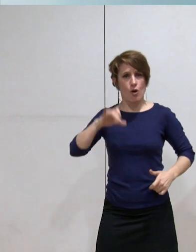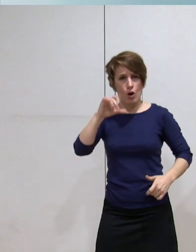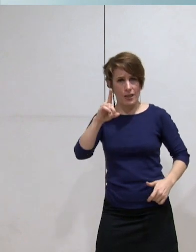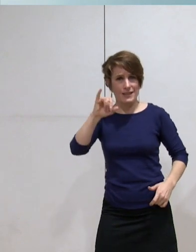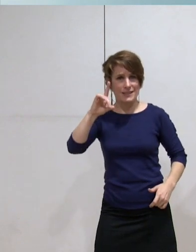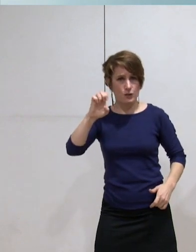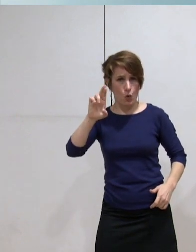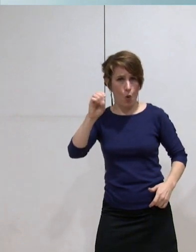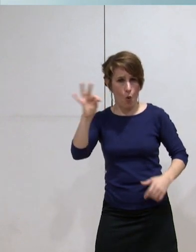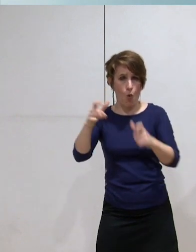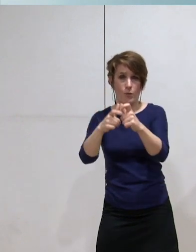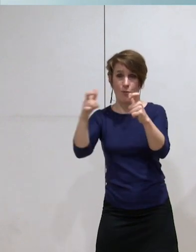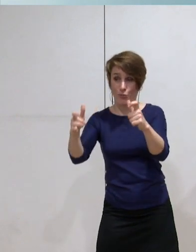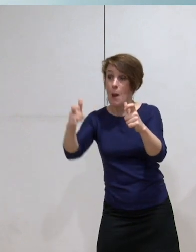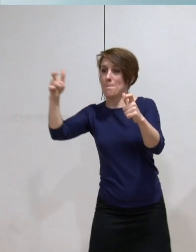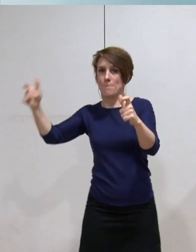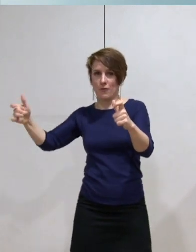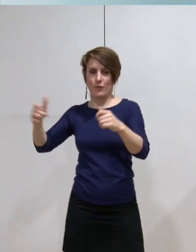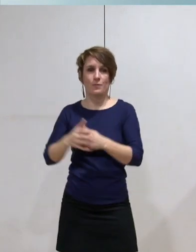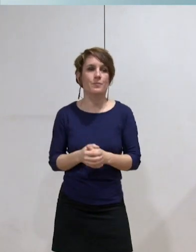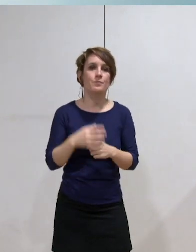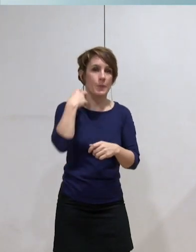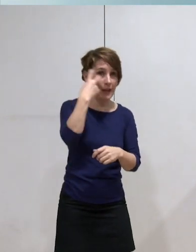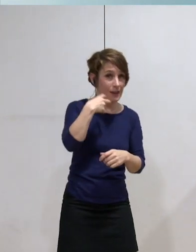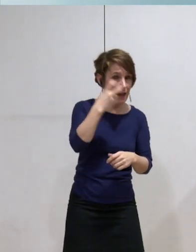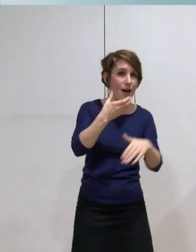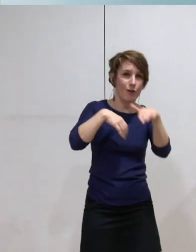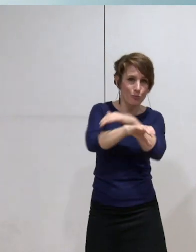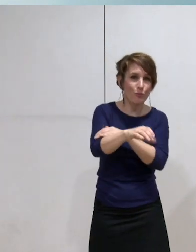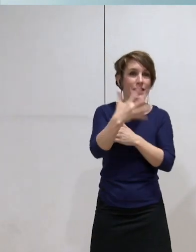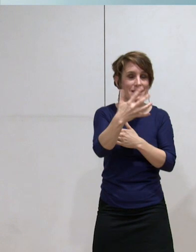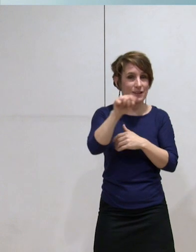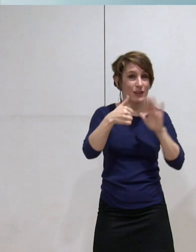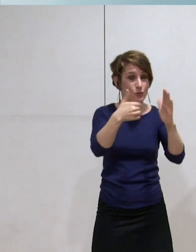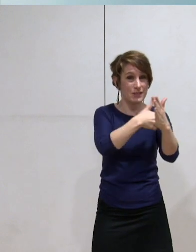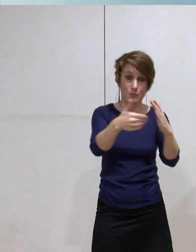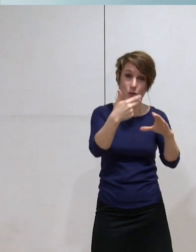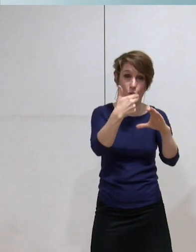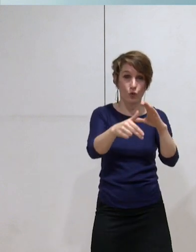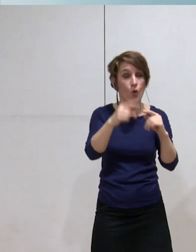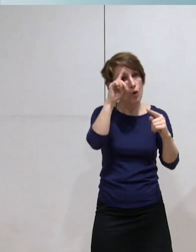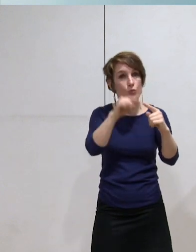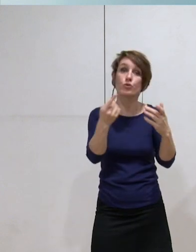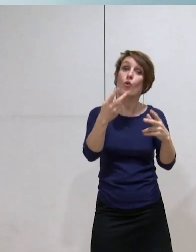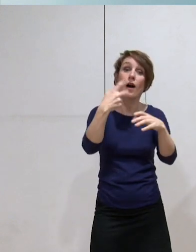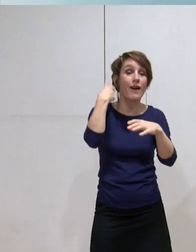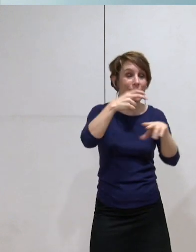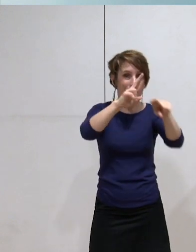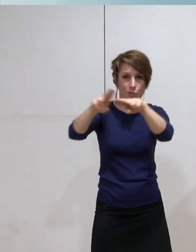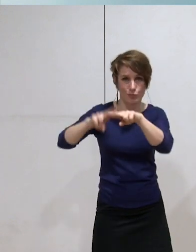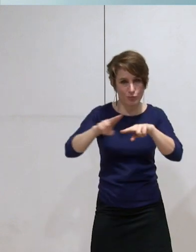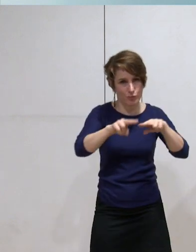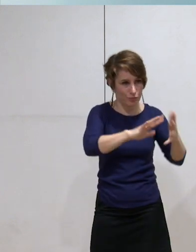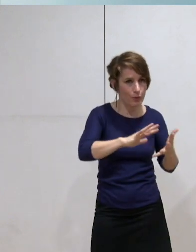pôlegare protection des cru 5,6 million d'euros poursuite des travaux de rénovation du pôle échangegare pour 2,2 million